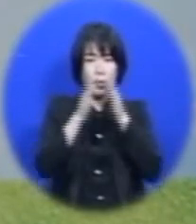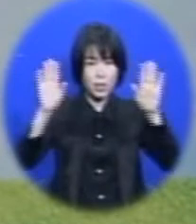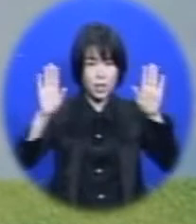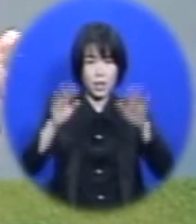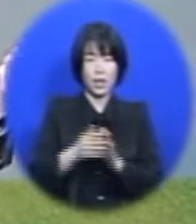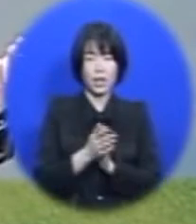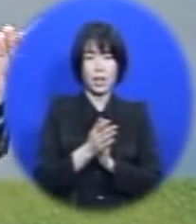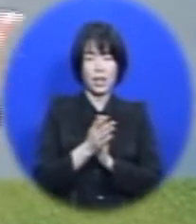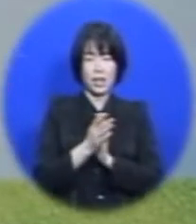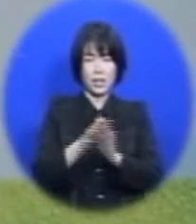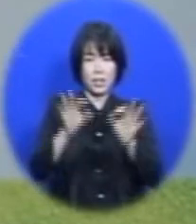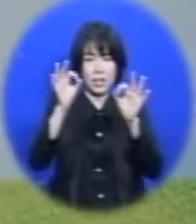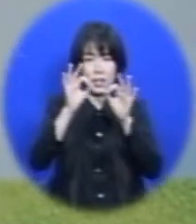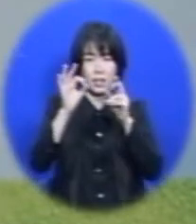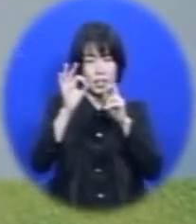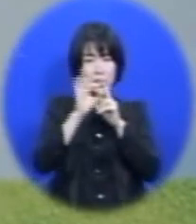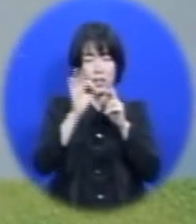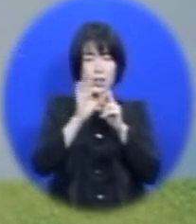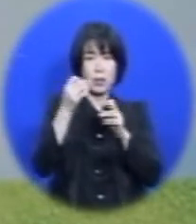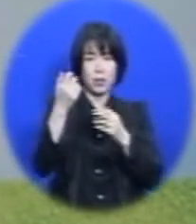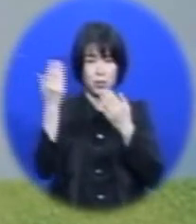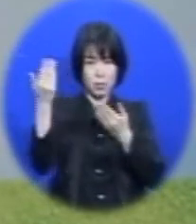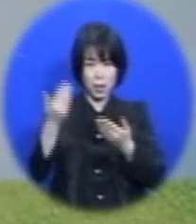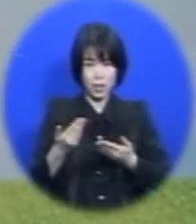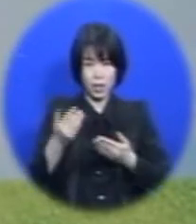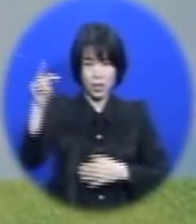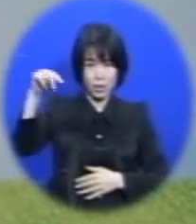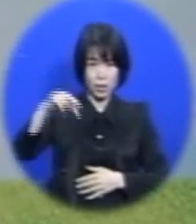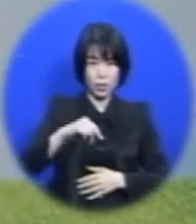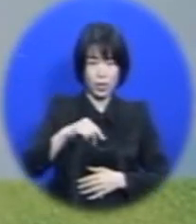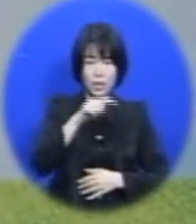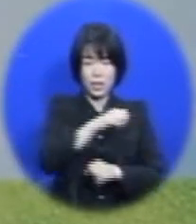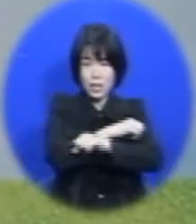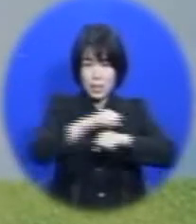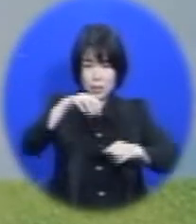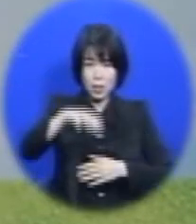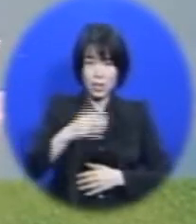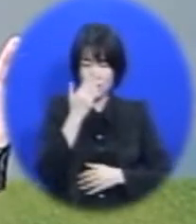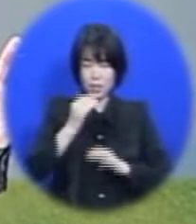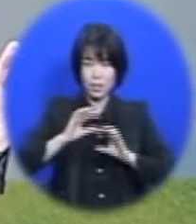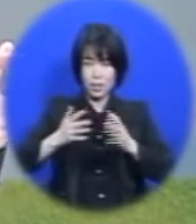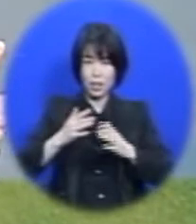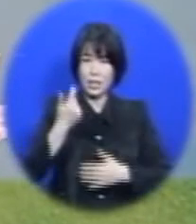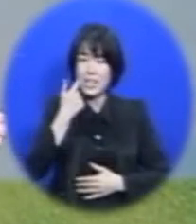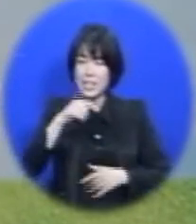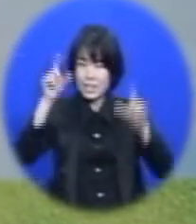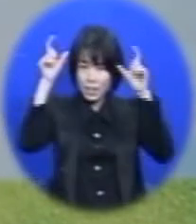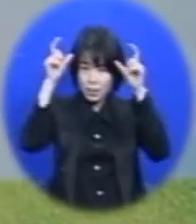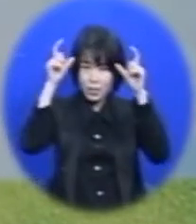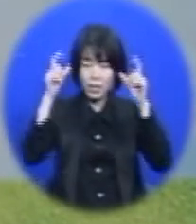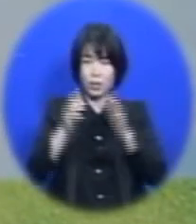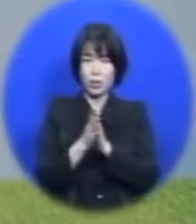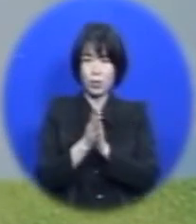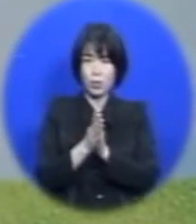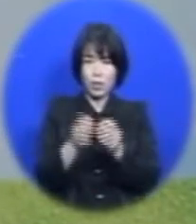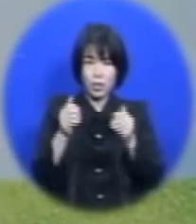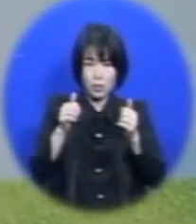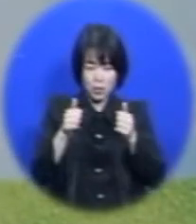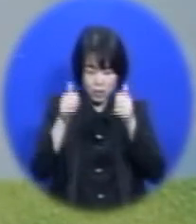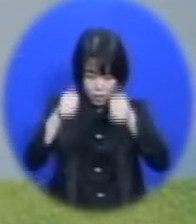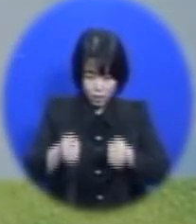시내산에서 십계명을 받아 내려올 때 그 들판에서 이스라엘 백성들이 금송아지를 신이라고